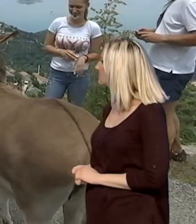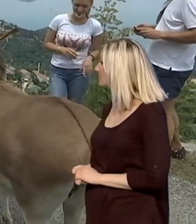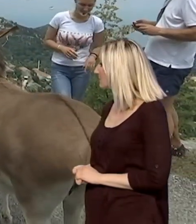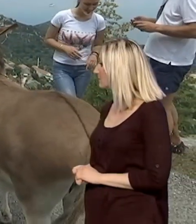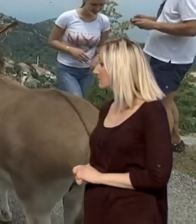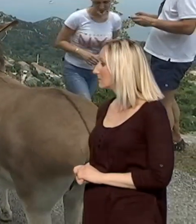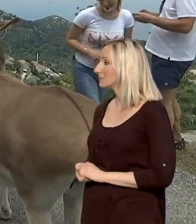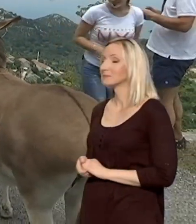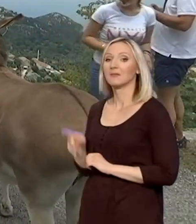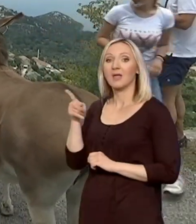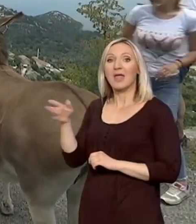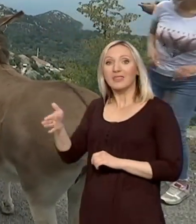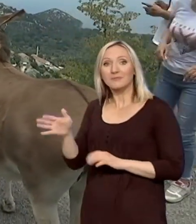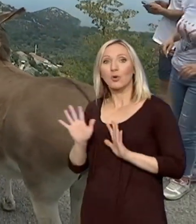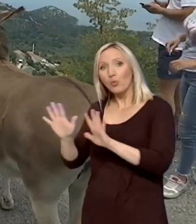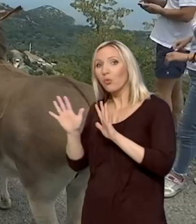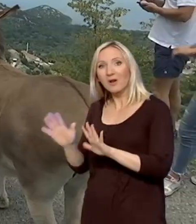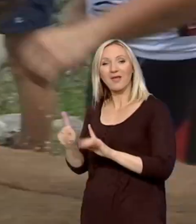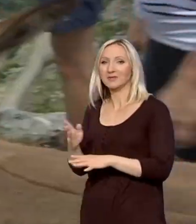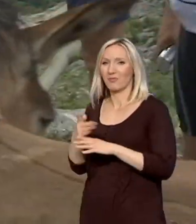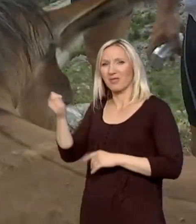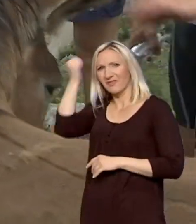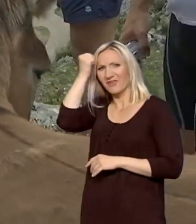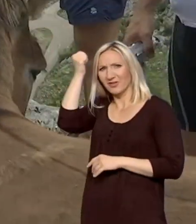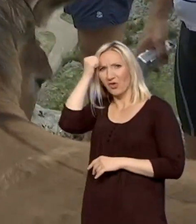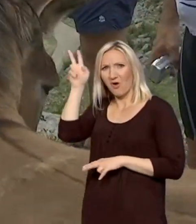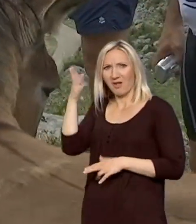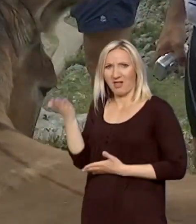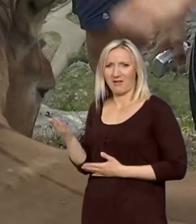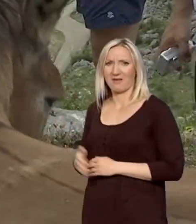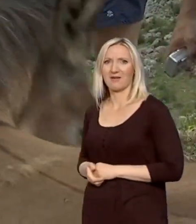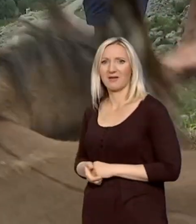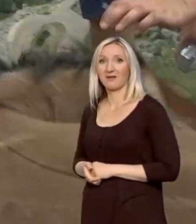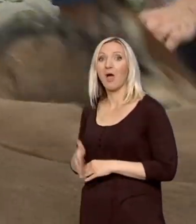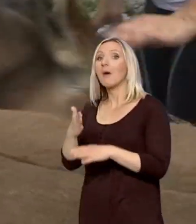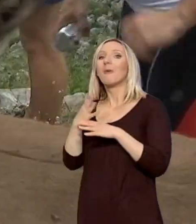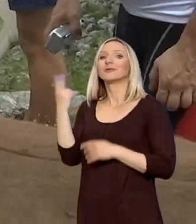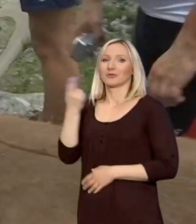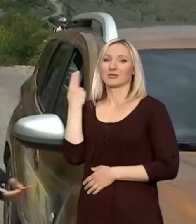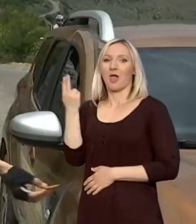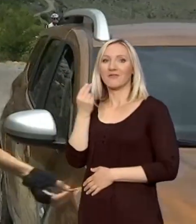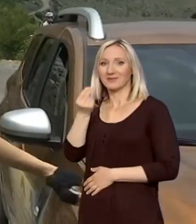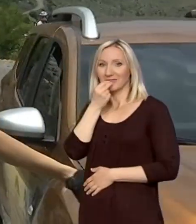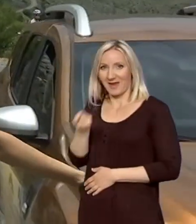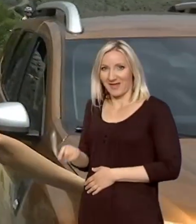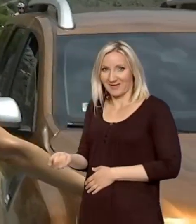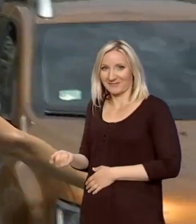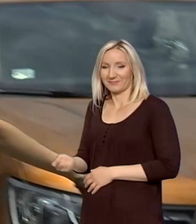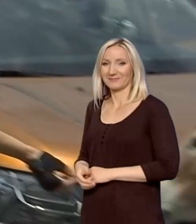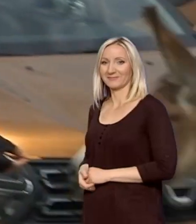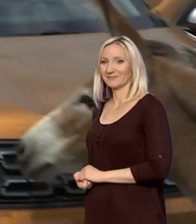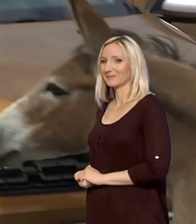Vika, tapšanje i guranje nisu pomogli. Tvrdoglava je to životinja. U pomoć nam pritiču Slovenci.